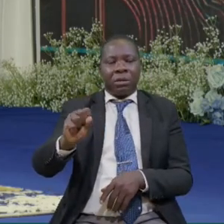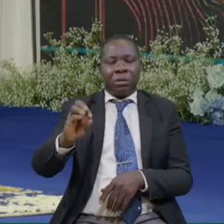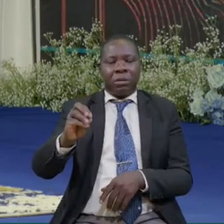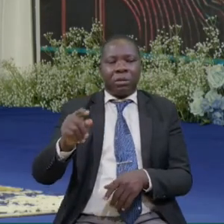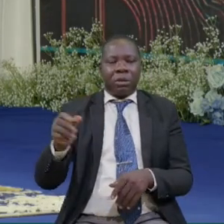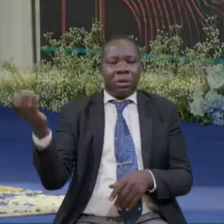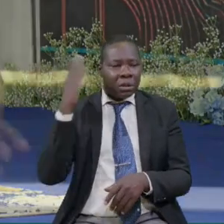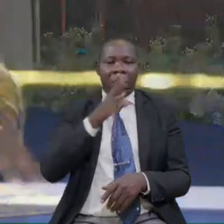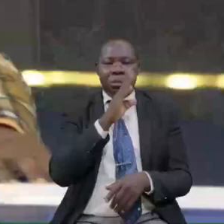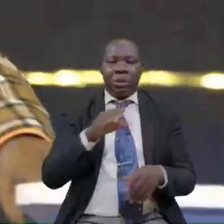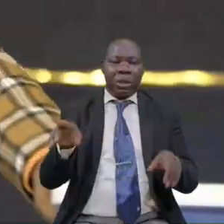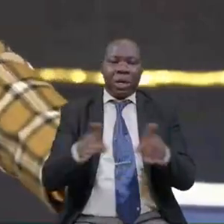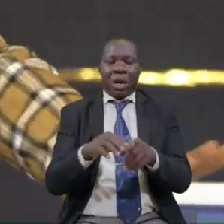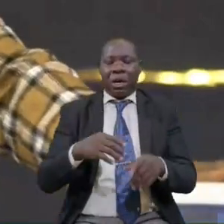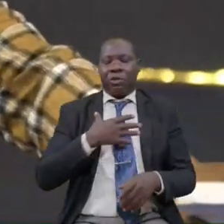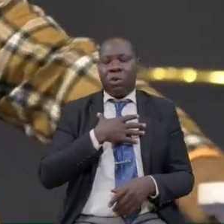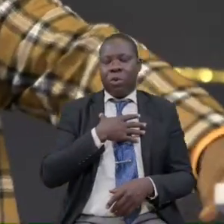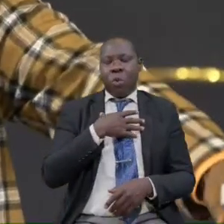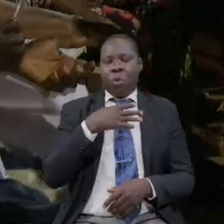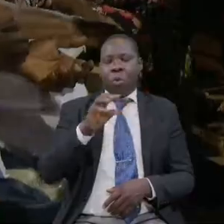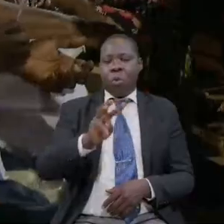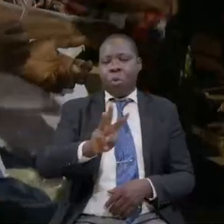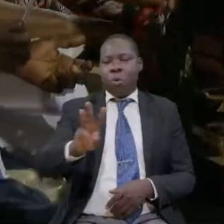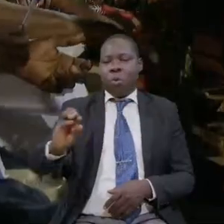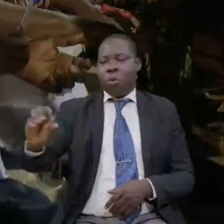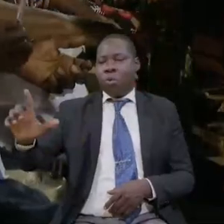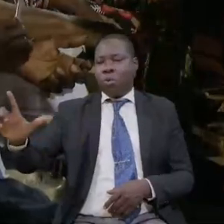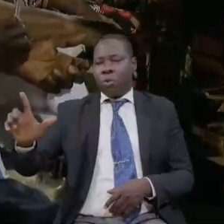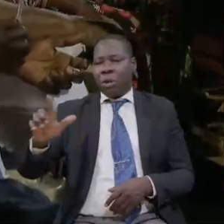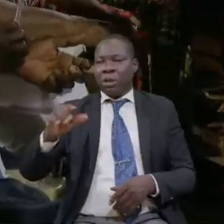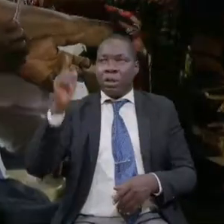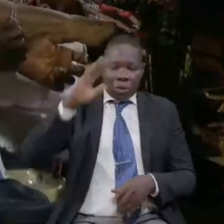le fera dans votre vie. Il le fera dans votre vie.